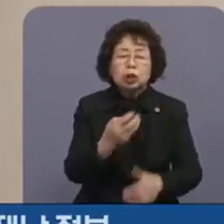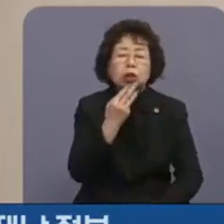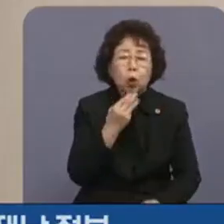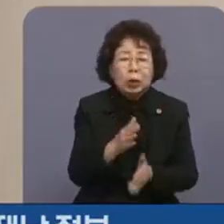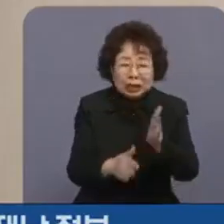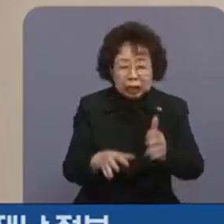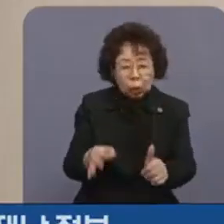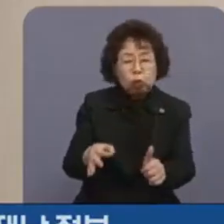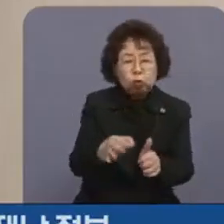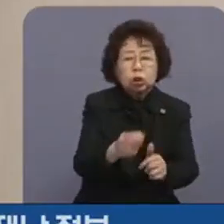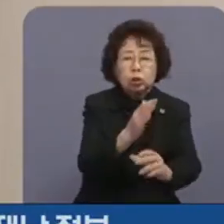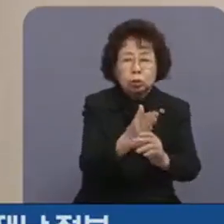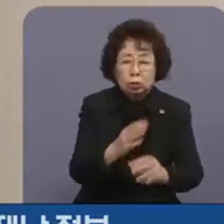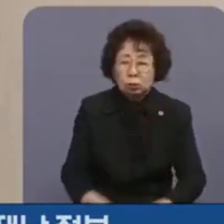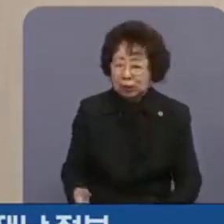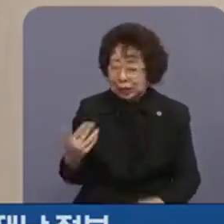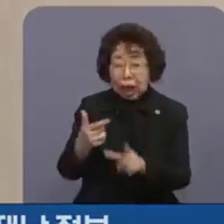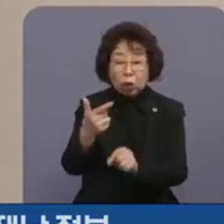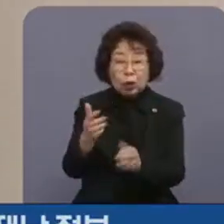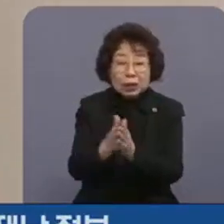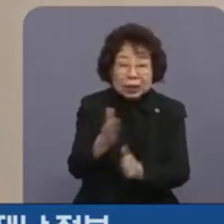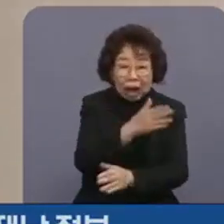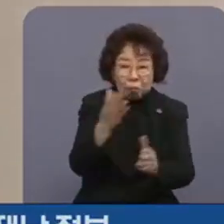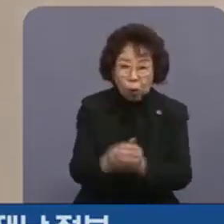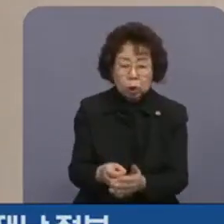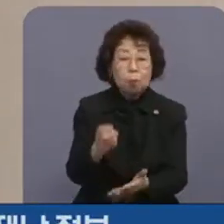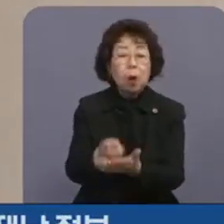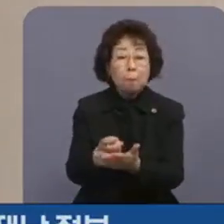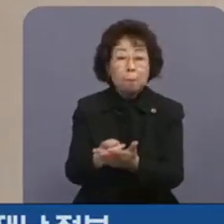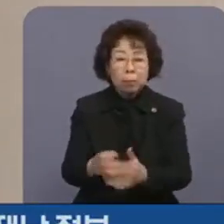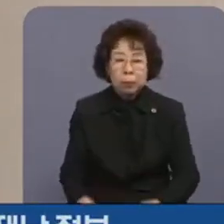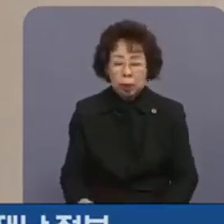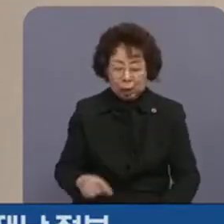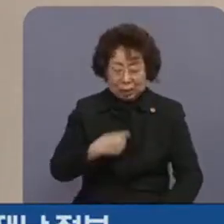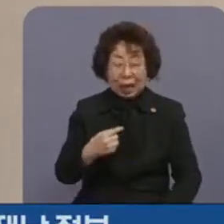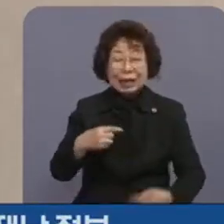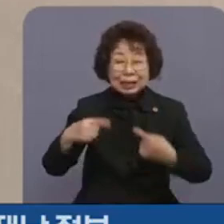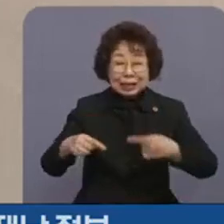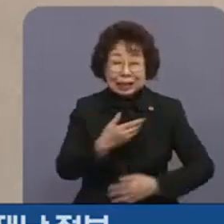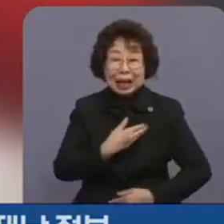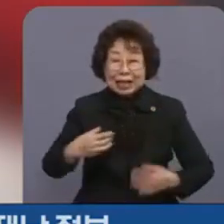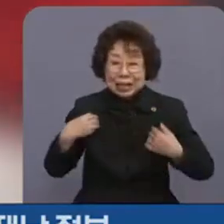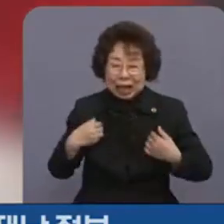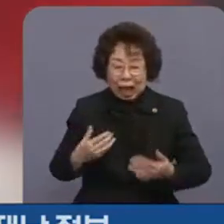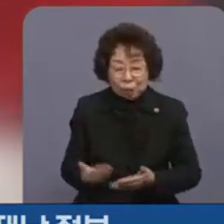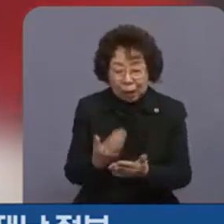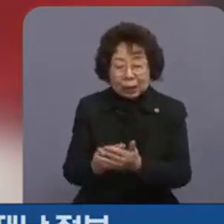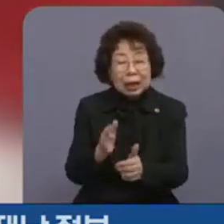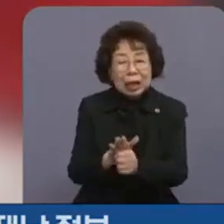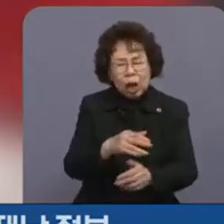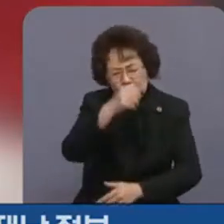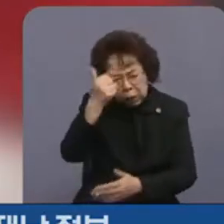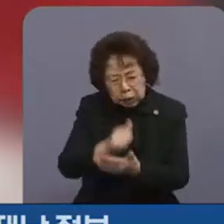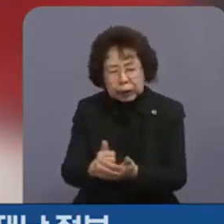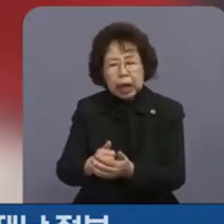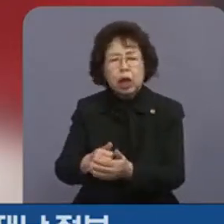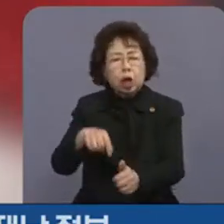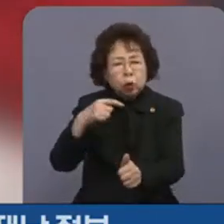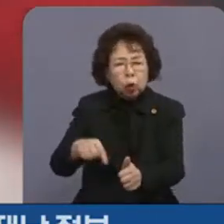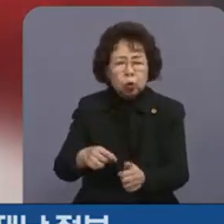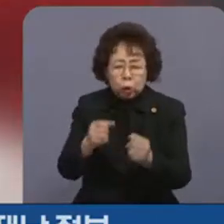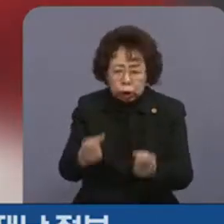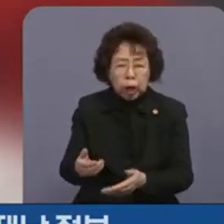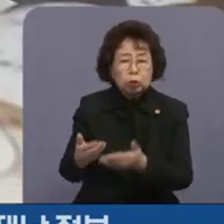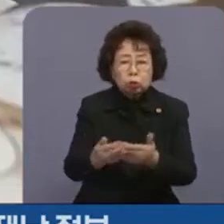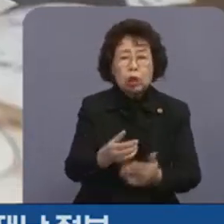있습니다 지난해 6월 시행된 발달장애인 법에는 자치 단체가 발달 장애인에게 평생 교육의 기회를 충분히 줘야 한다고